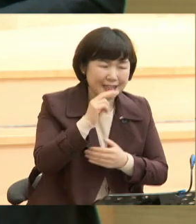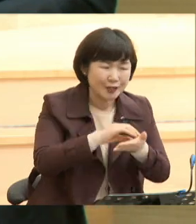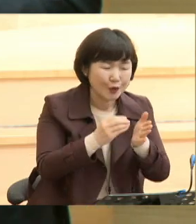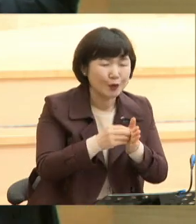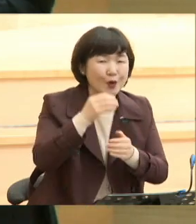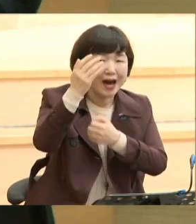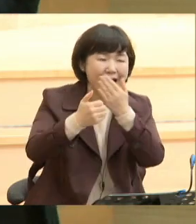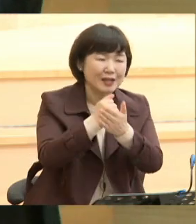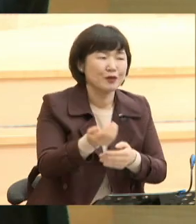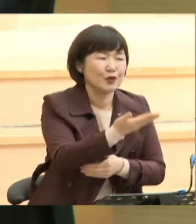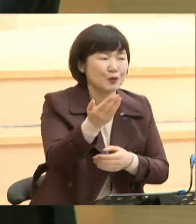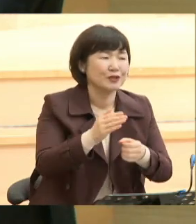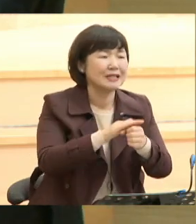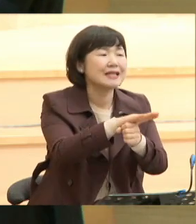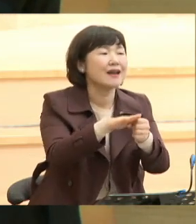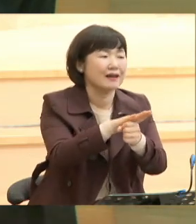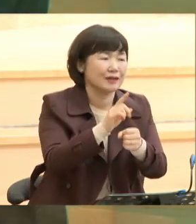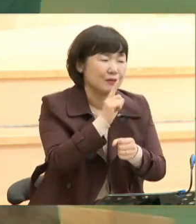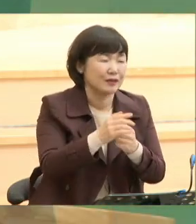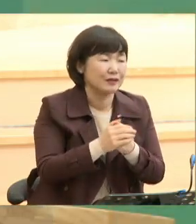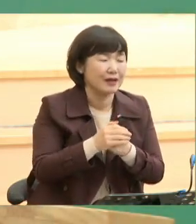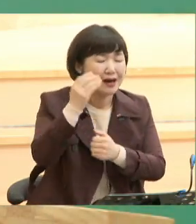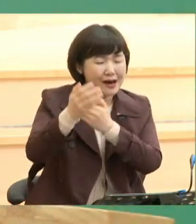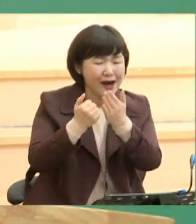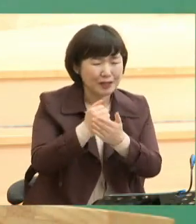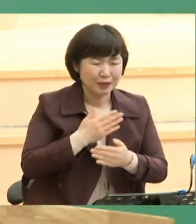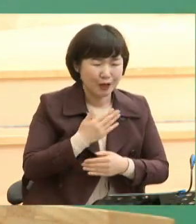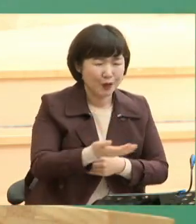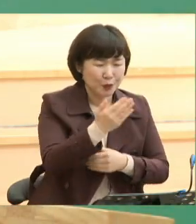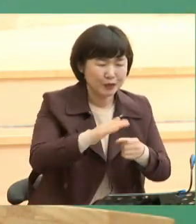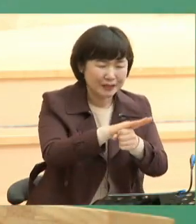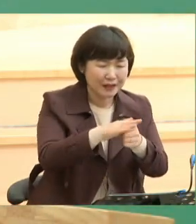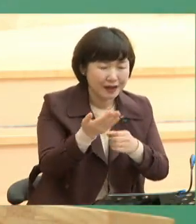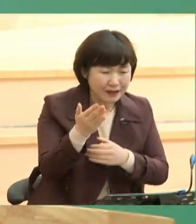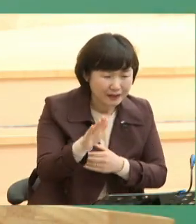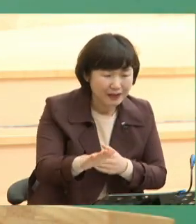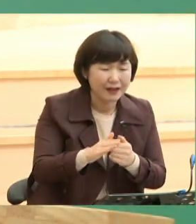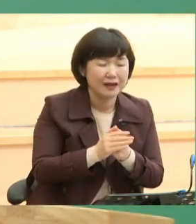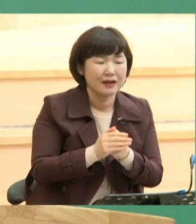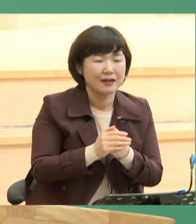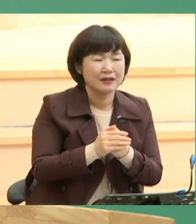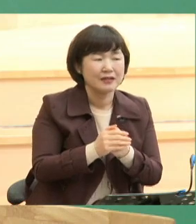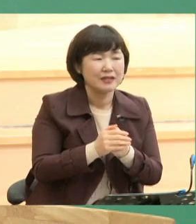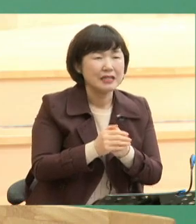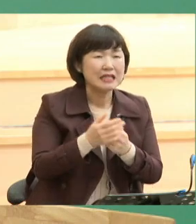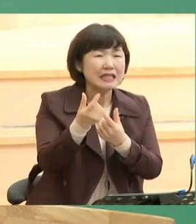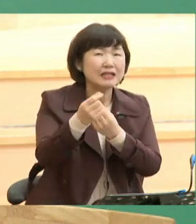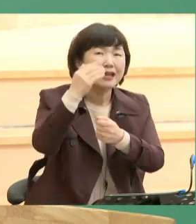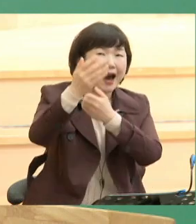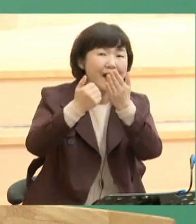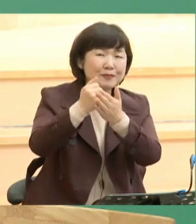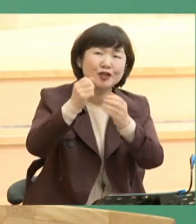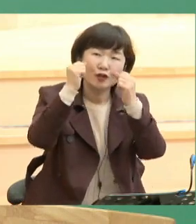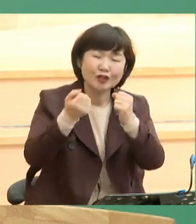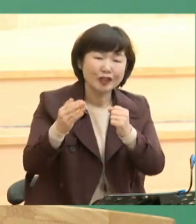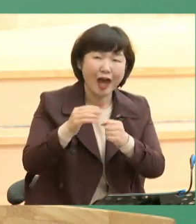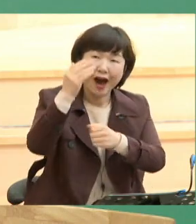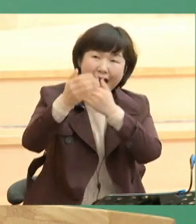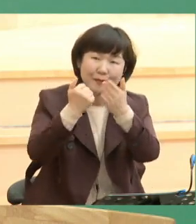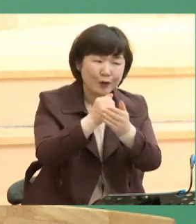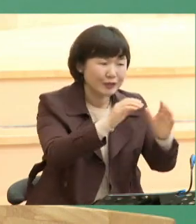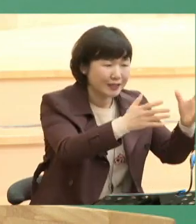말이 그렇게 주님이 하나님이 우리를 사랑하시는 데 그런 그 하나님 계신데 하나님과 세상